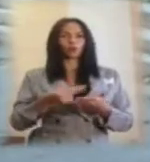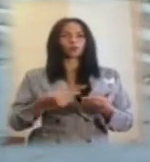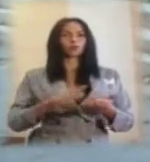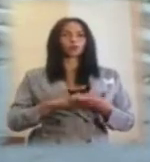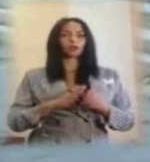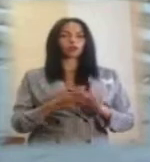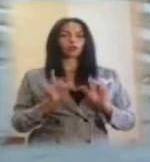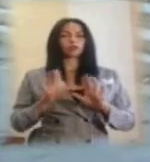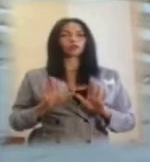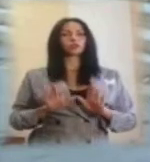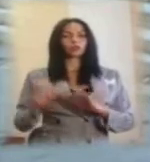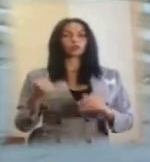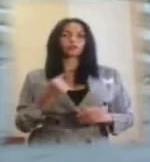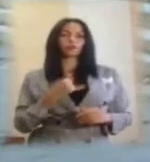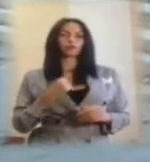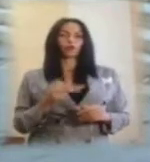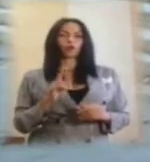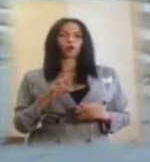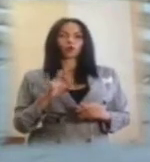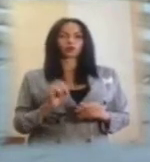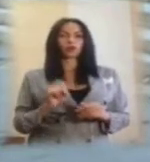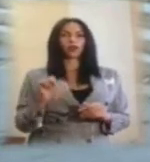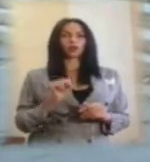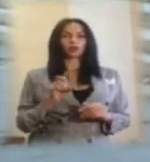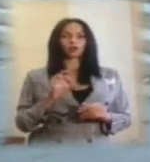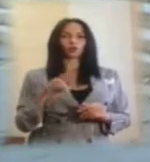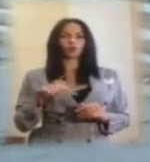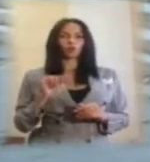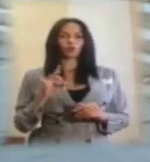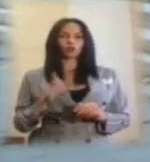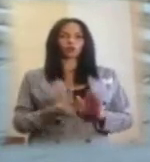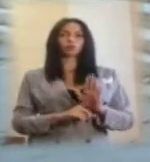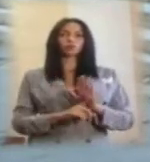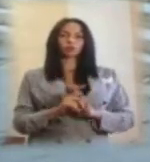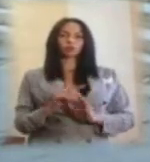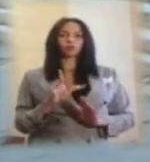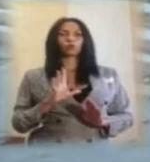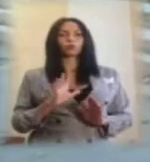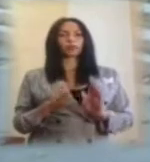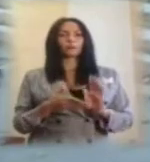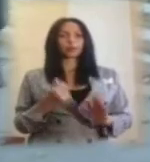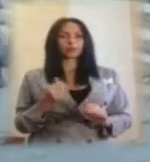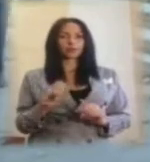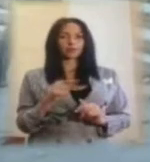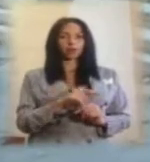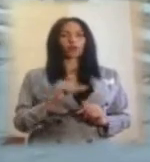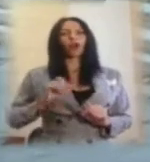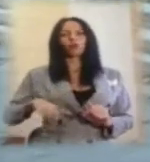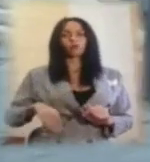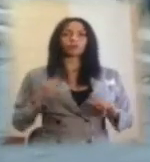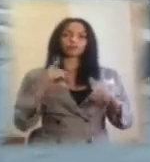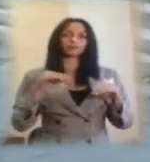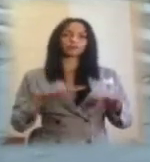комісара Анатолій Бондарук. Спочатку в Старичі призваний, але захотів виконувати